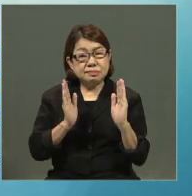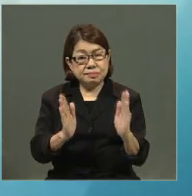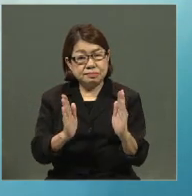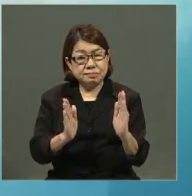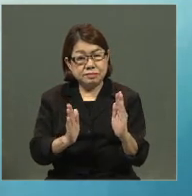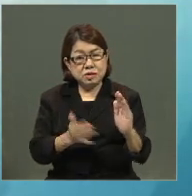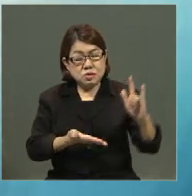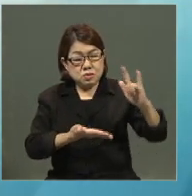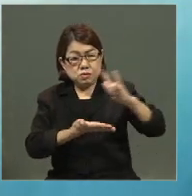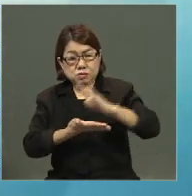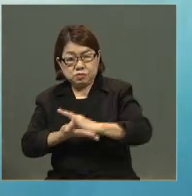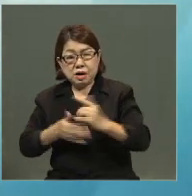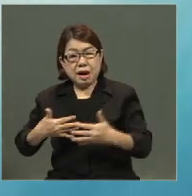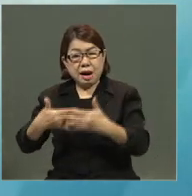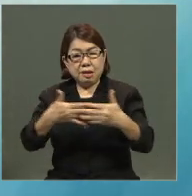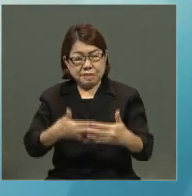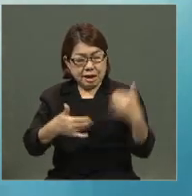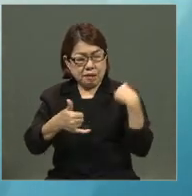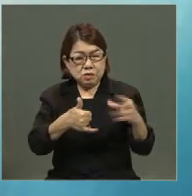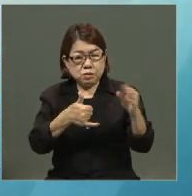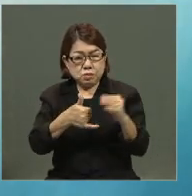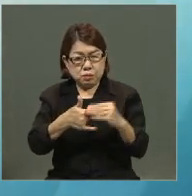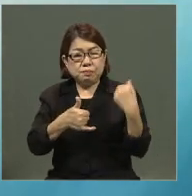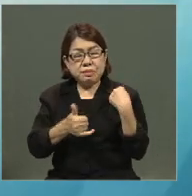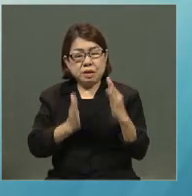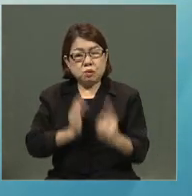มิถุนายนนี้มีติดเชื้อที่เดินทางเข้ามาอยู่ในประเทศไทยจาก3นาฬิกาเท่านั้น 1รายนะครับตอนนี้ยังไม่มีรายงานอื่นๆเพิ่มเติมของโลกเป็นอย่างไร